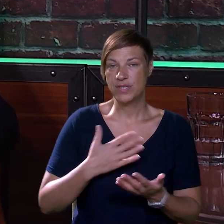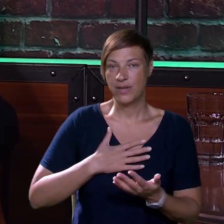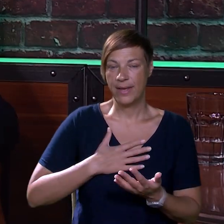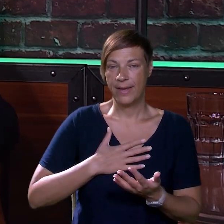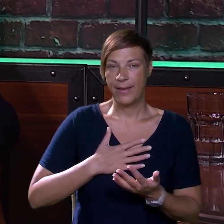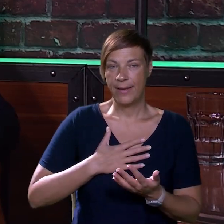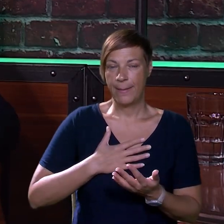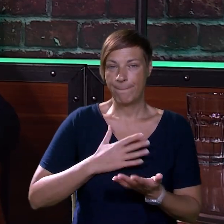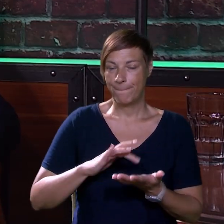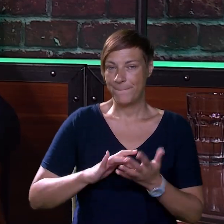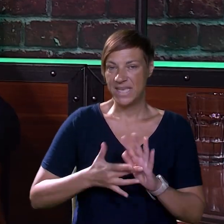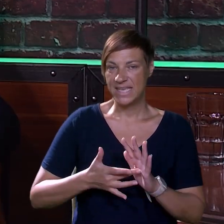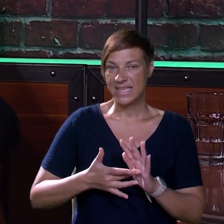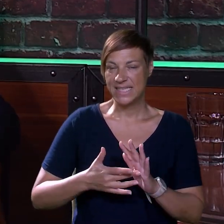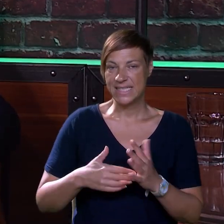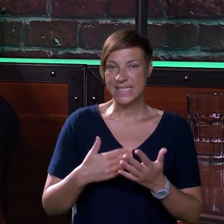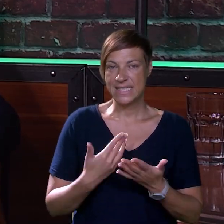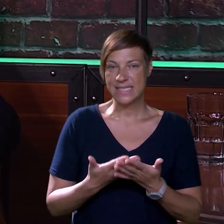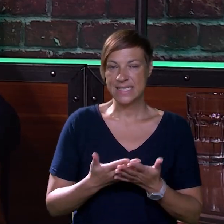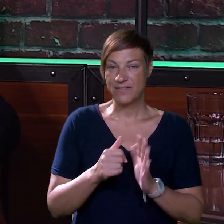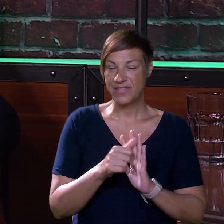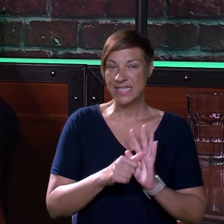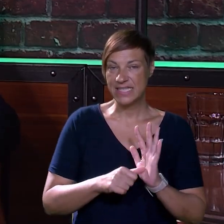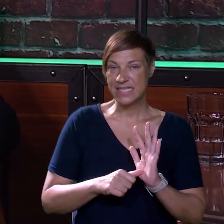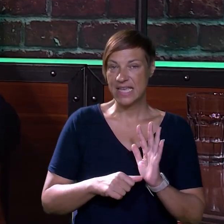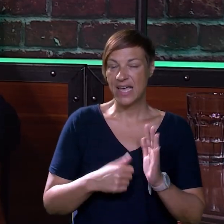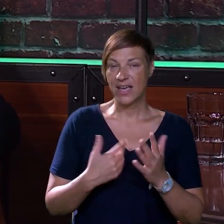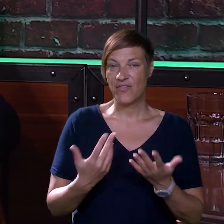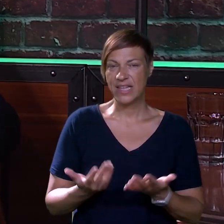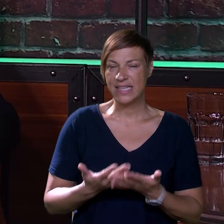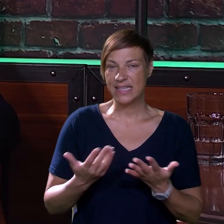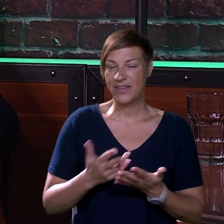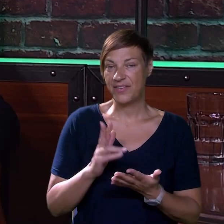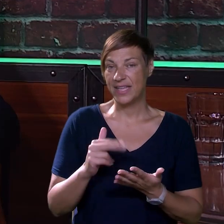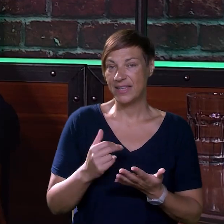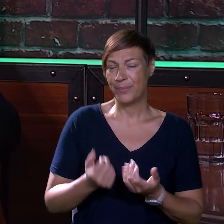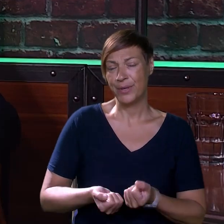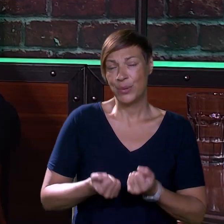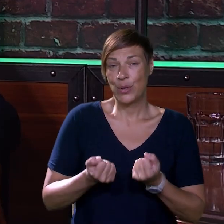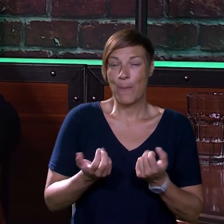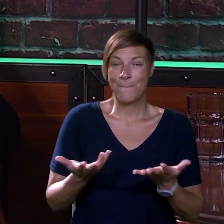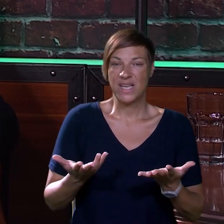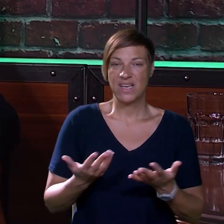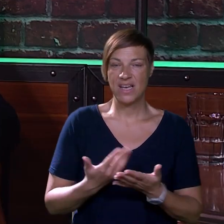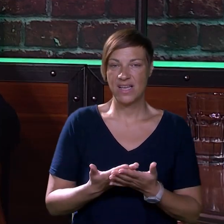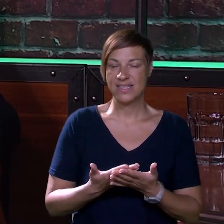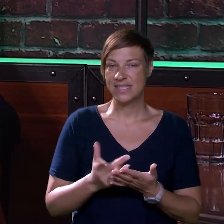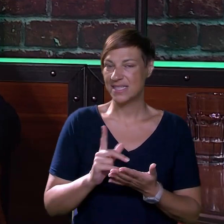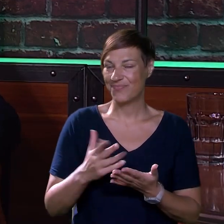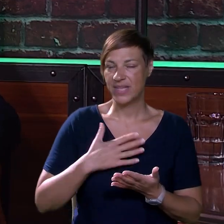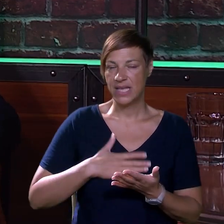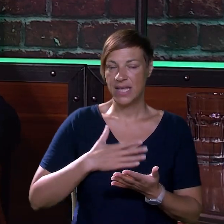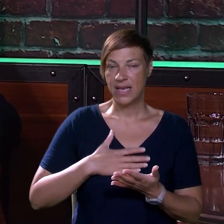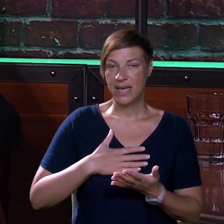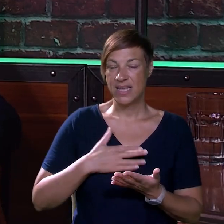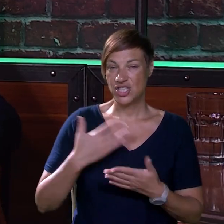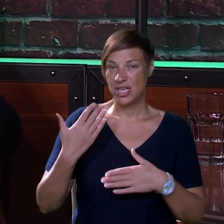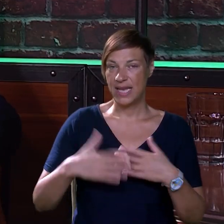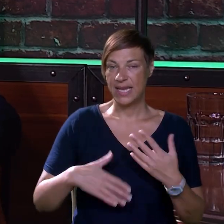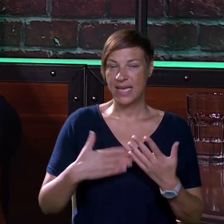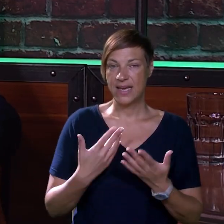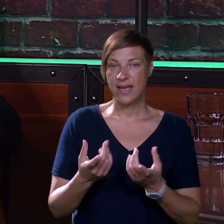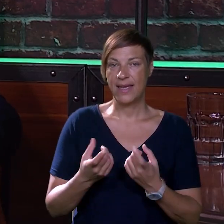Mi i svi ovi zahvati interventni imaju svoje komplikacije, imaju nekad svoje neželjene